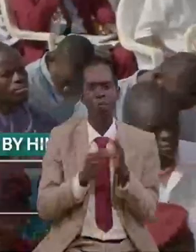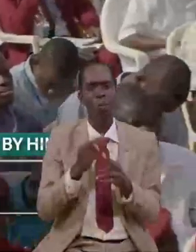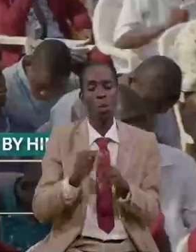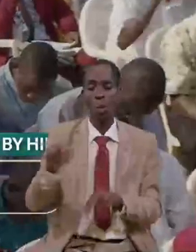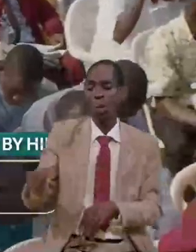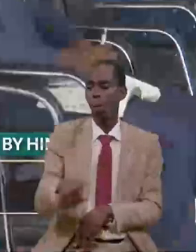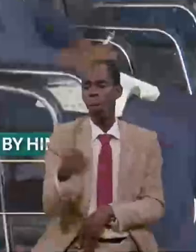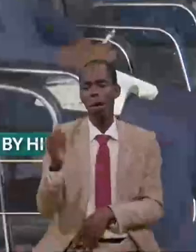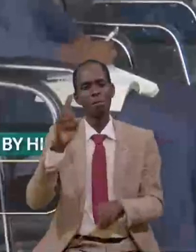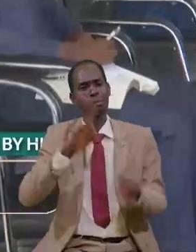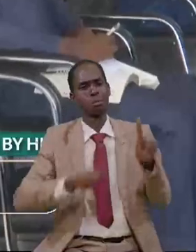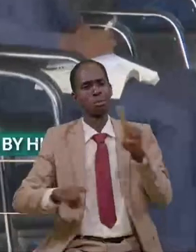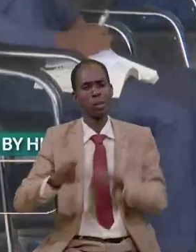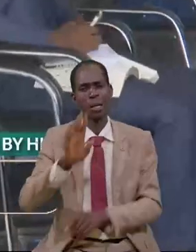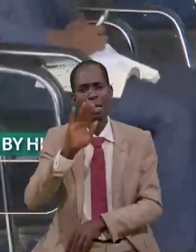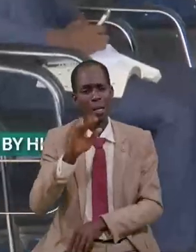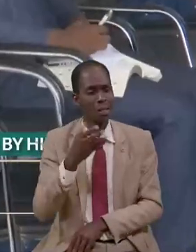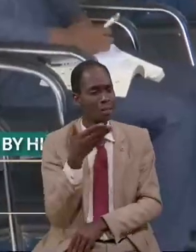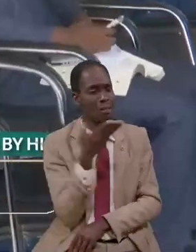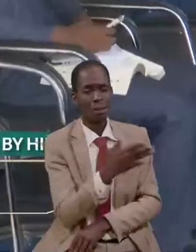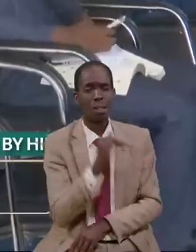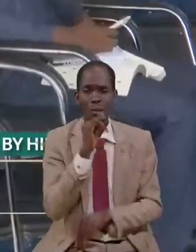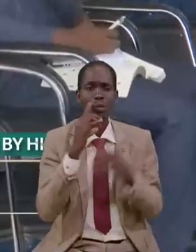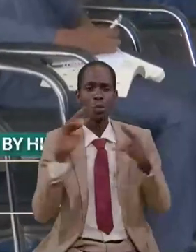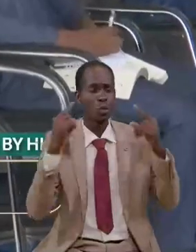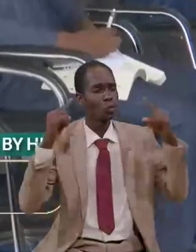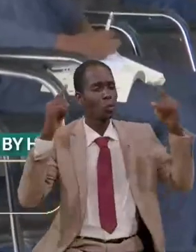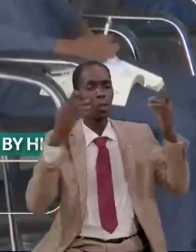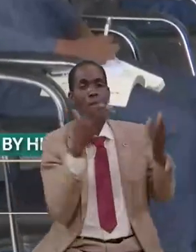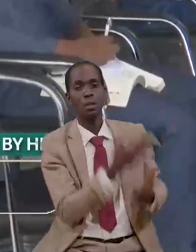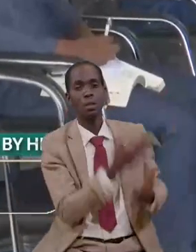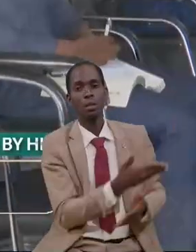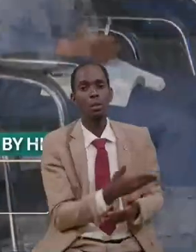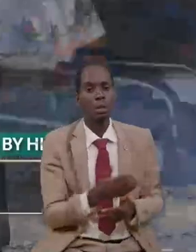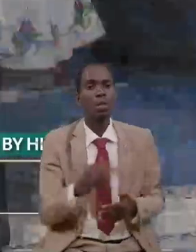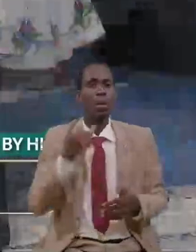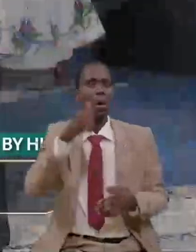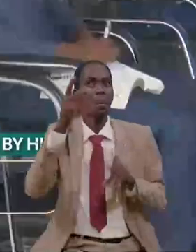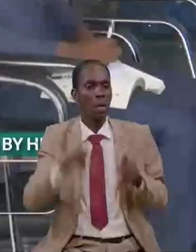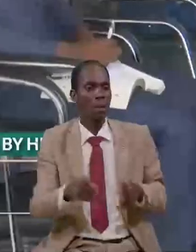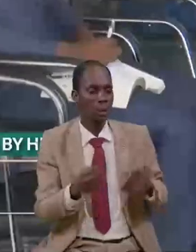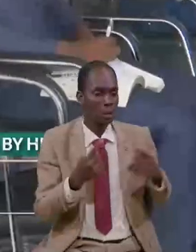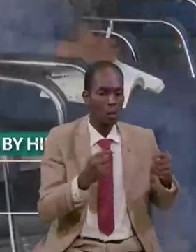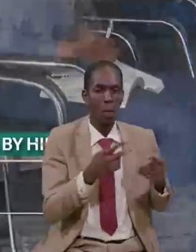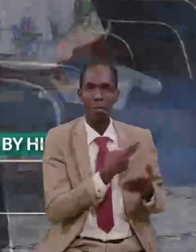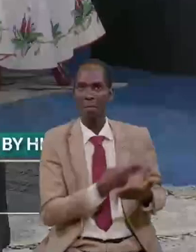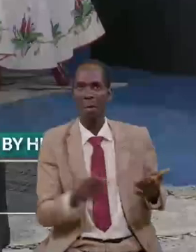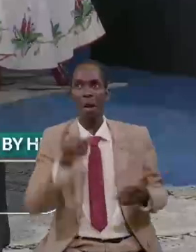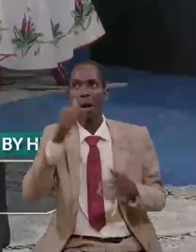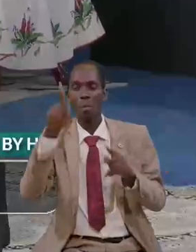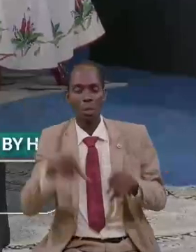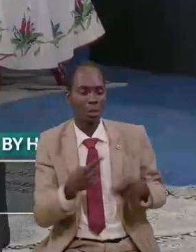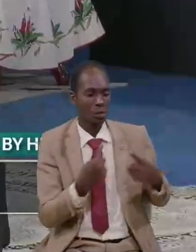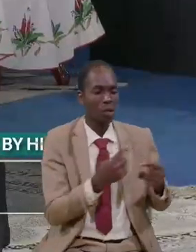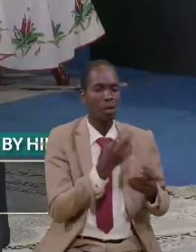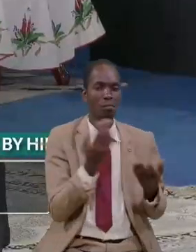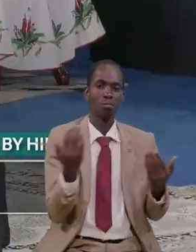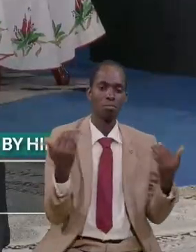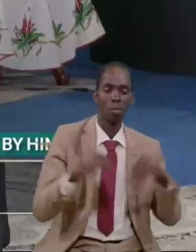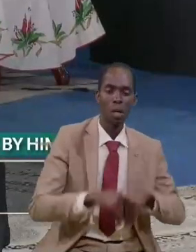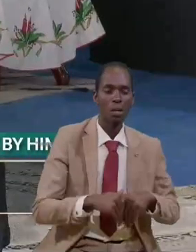D'autres disent, ah, il n'y a pas de succès là-bas, telle l'affaire a échoué, telle l'affaire n'a pas